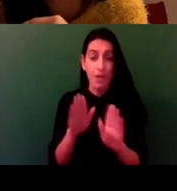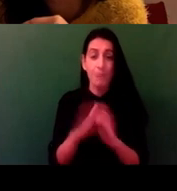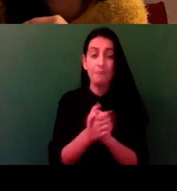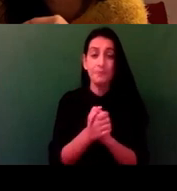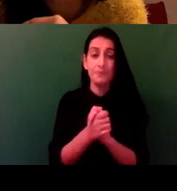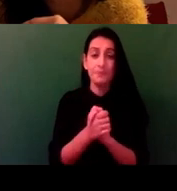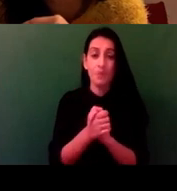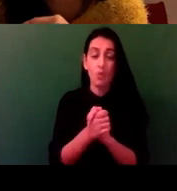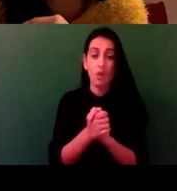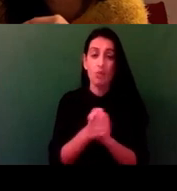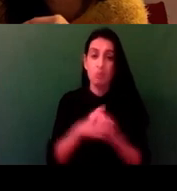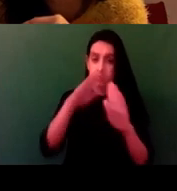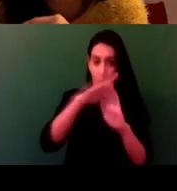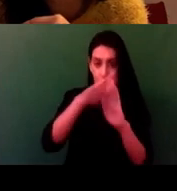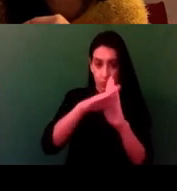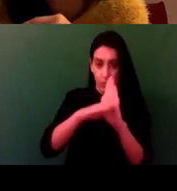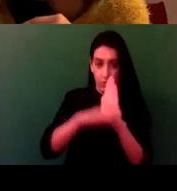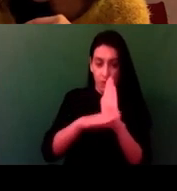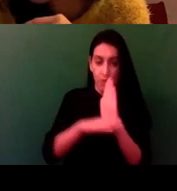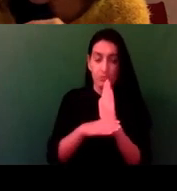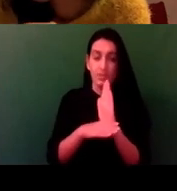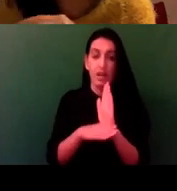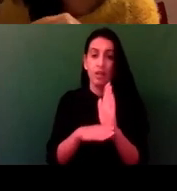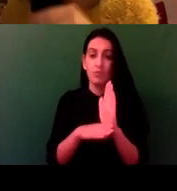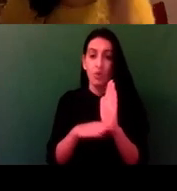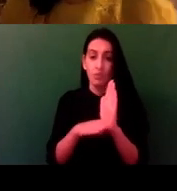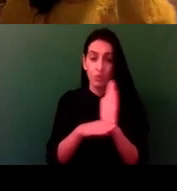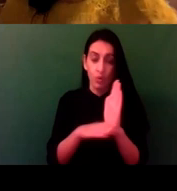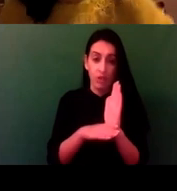şartname oluşturulmasında katılımcı süreç çıktıları kullanılabilir mi?